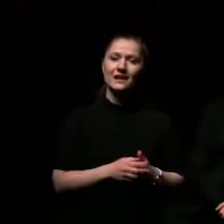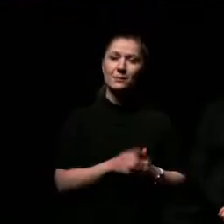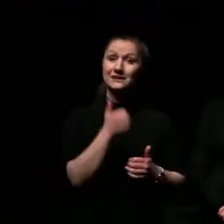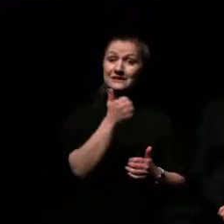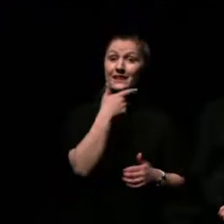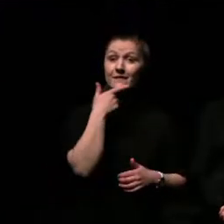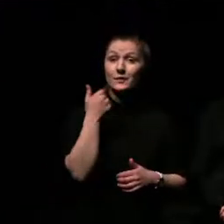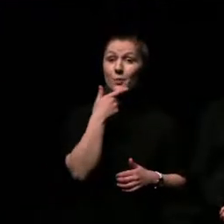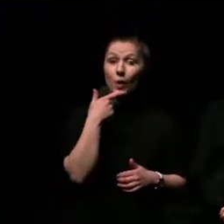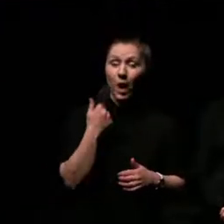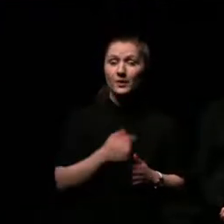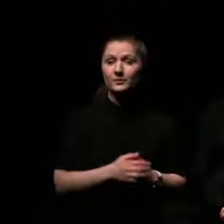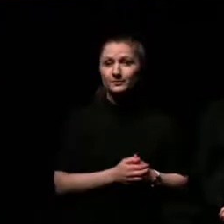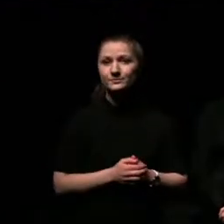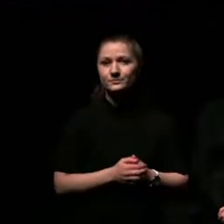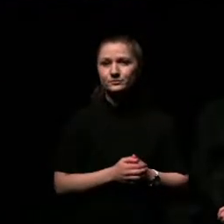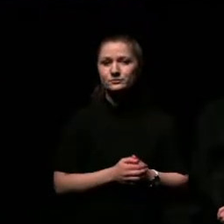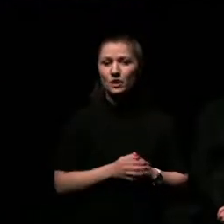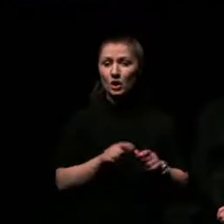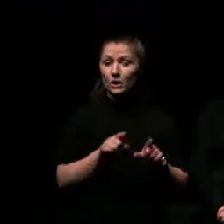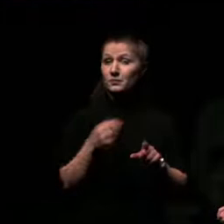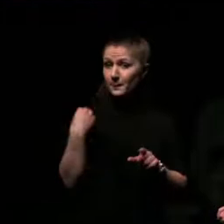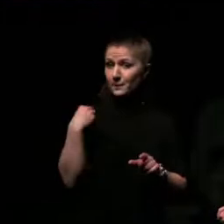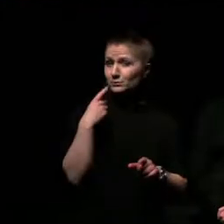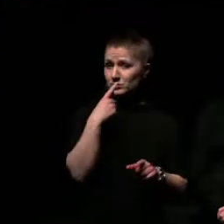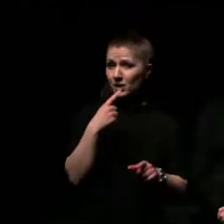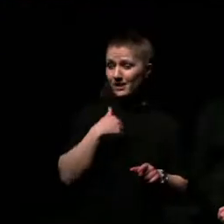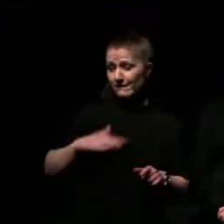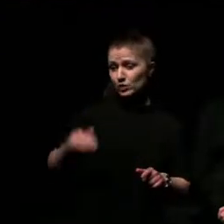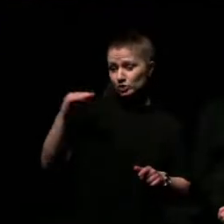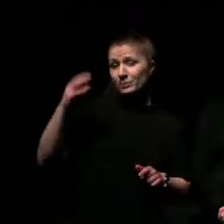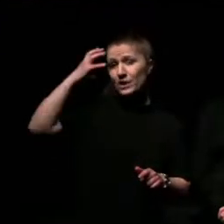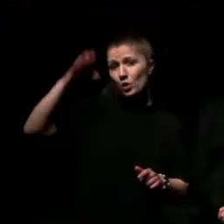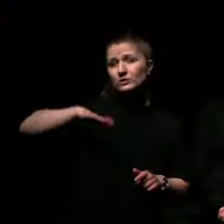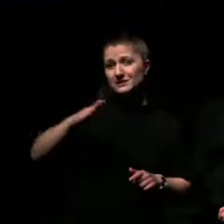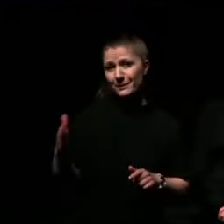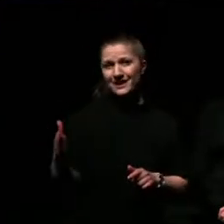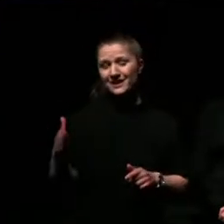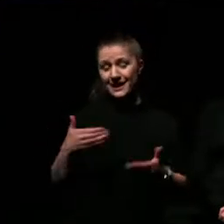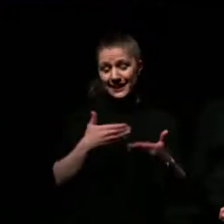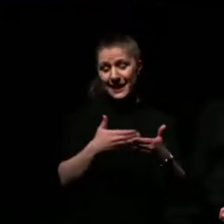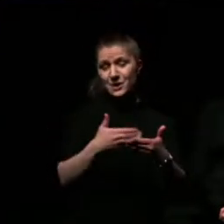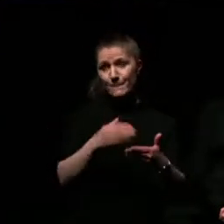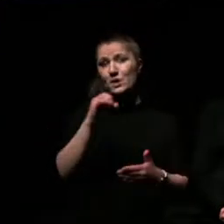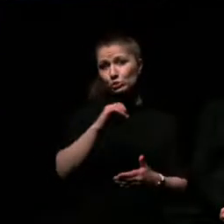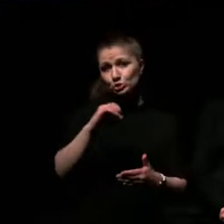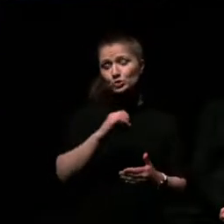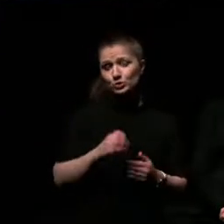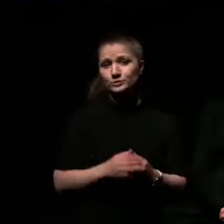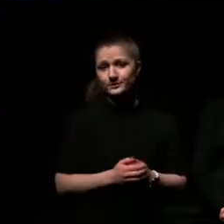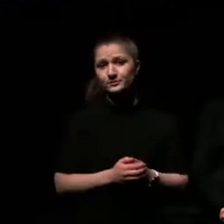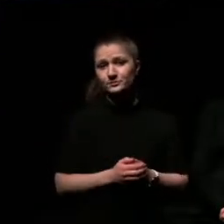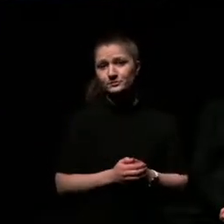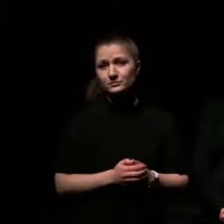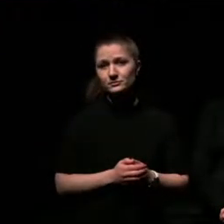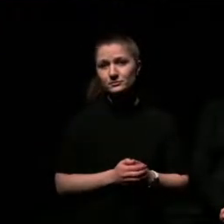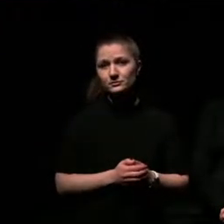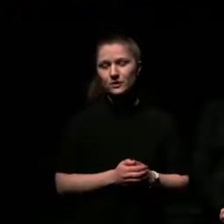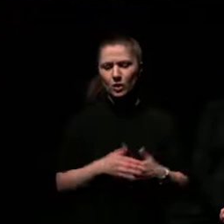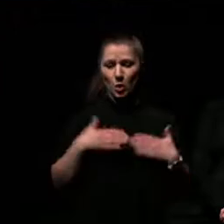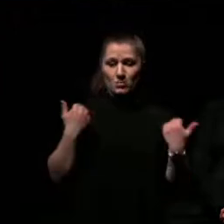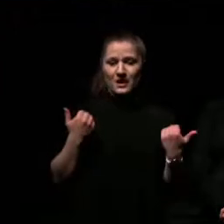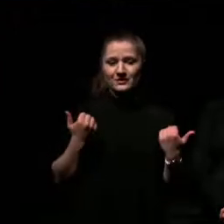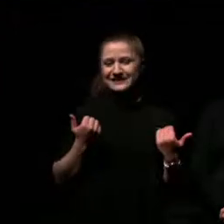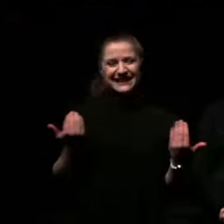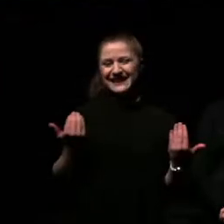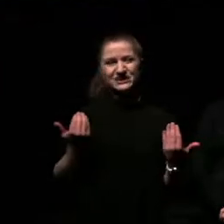6. februar. Som sagt er jeg oppvokst i Kongsberg, og det er da ikke så langt fra Oslo, og oppleves ikke